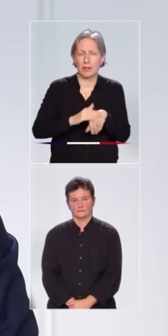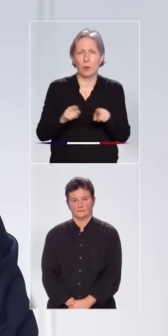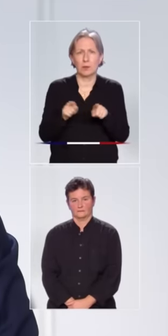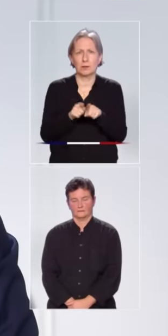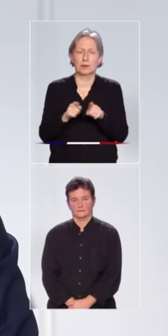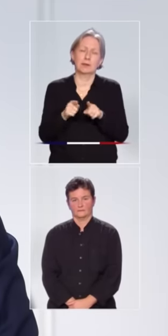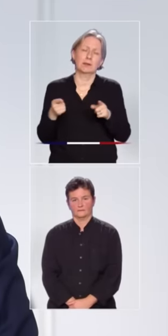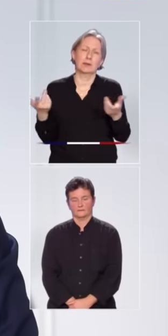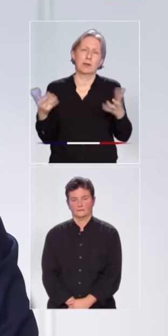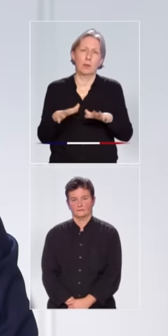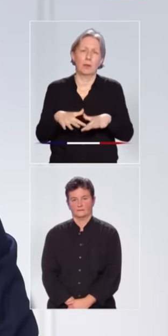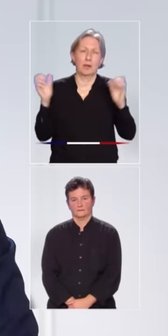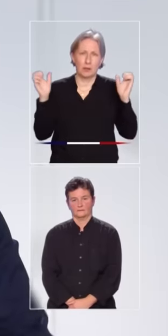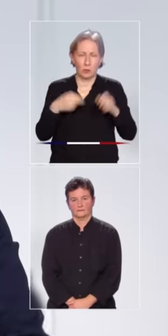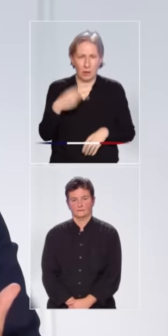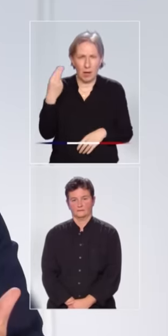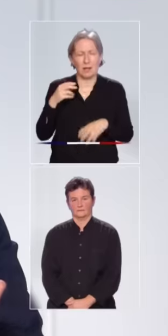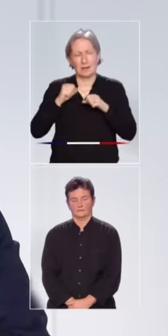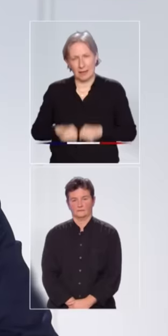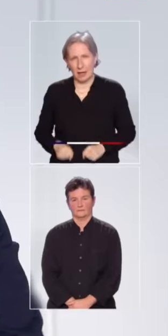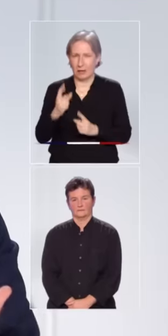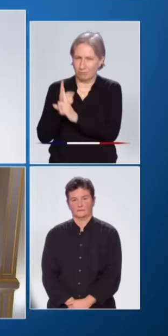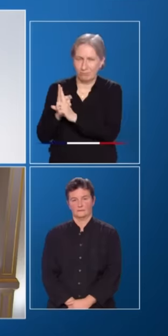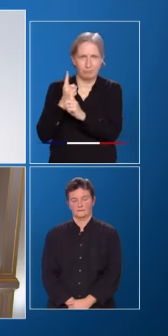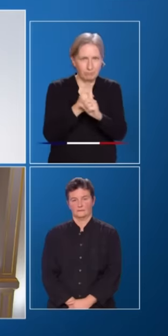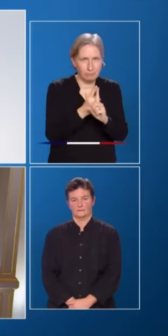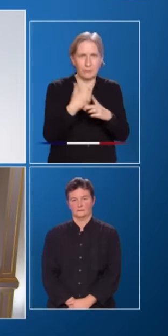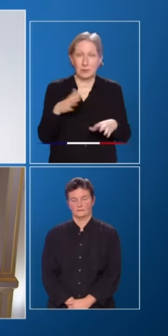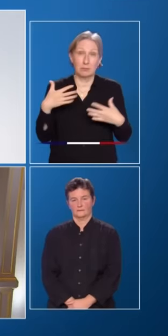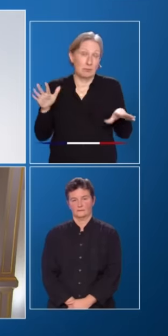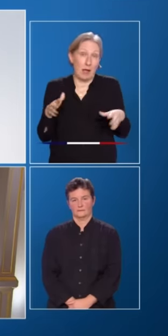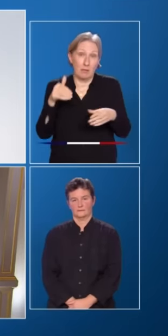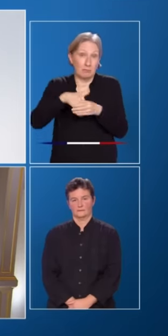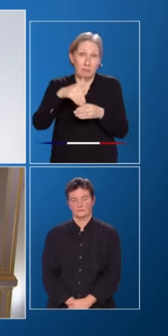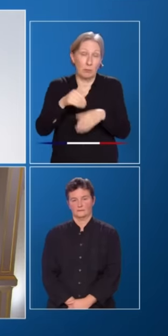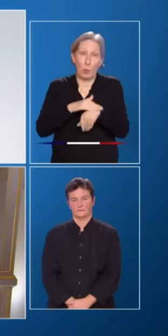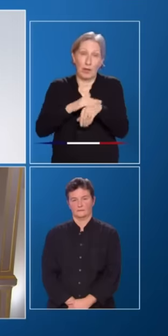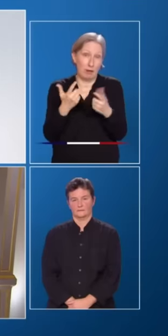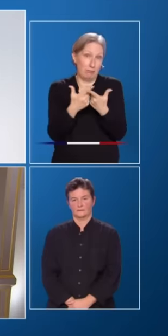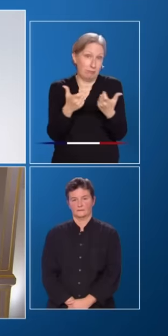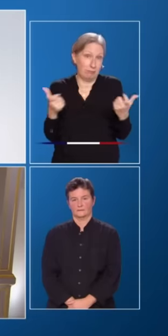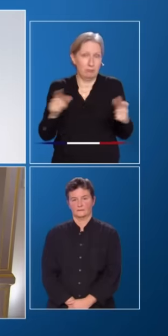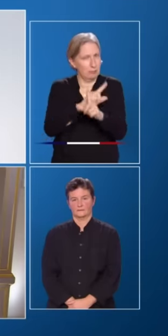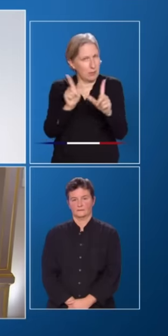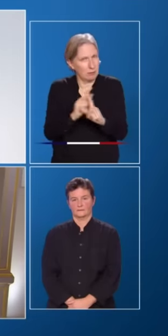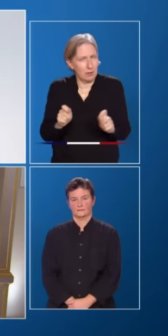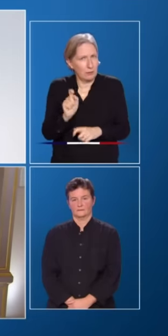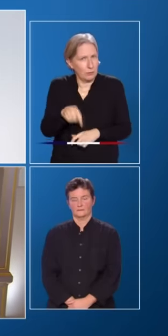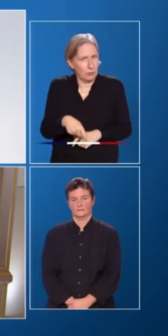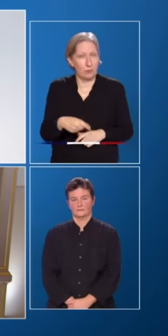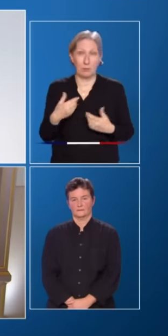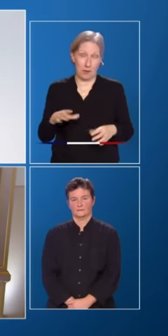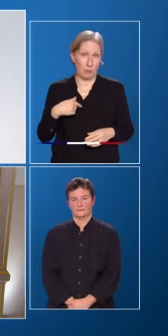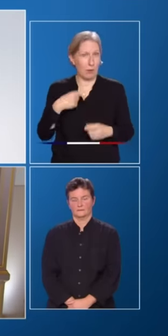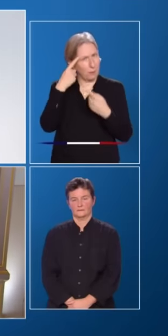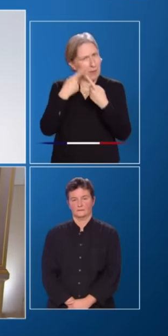constitutionnelles il y a quelques jours. Et après, c'est la liberté et c'est le pluralisme politique, donc il faut être respectueux de cela. Mais j'ai un